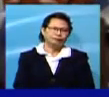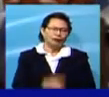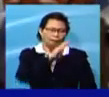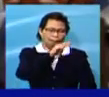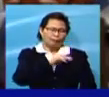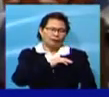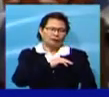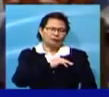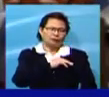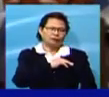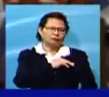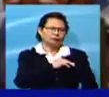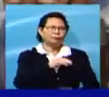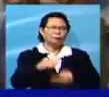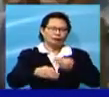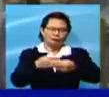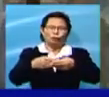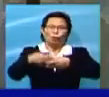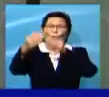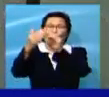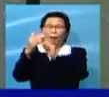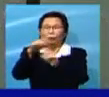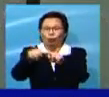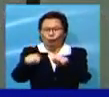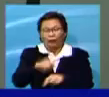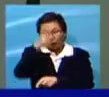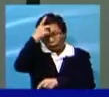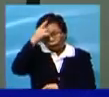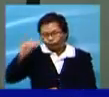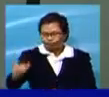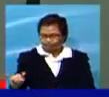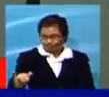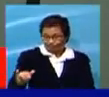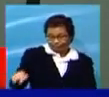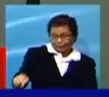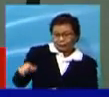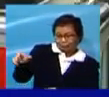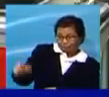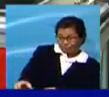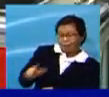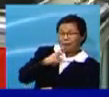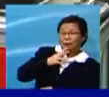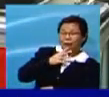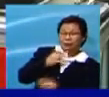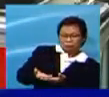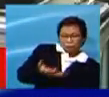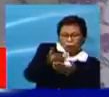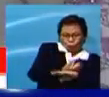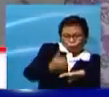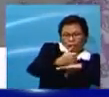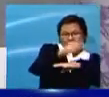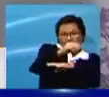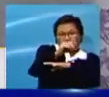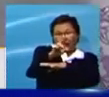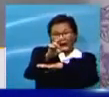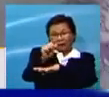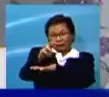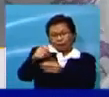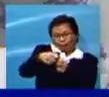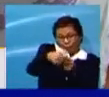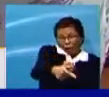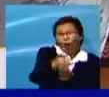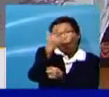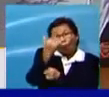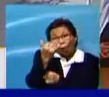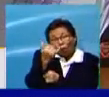Menteri Kemajuan Luar Bandar dan Wilayah Datuk Seri Ismail Sabri Yaakob berkata, cadangan mewujudkan MRSM berbayar bertujuan